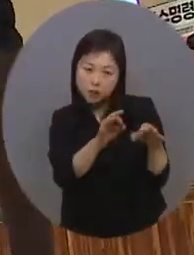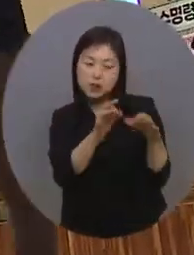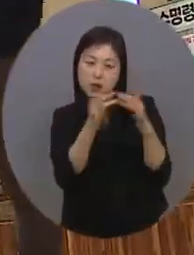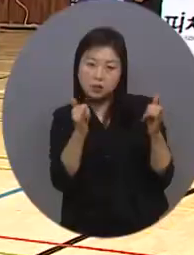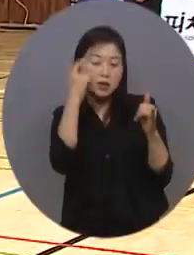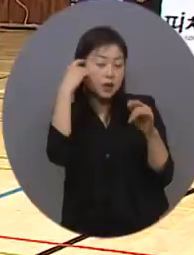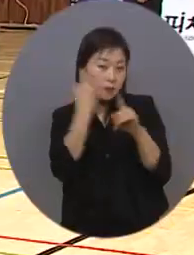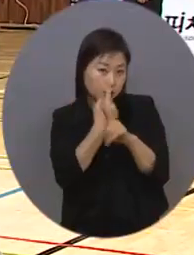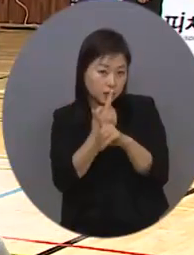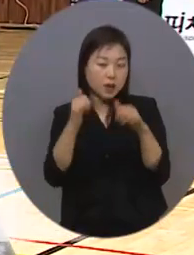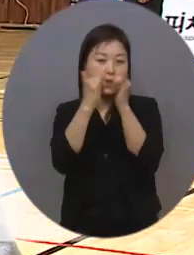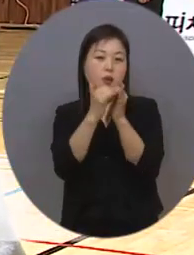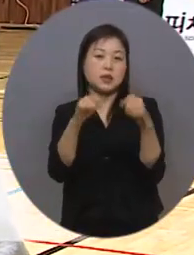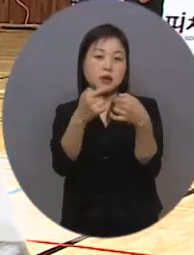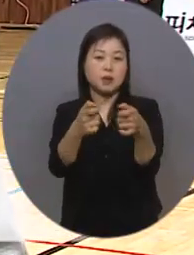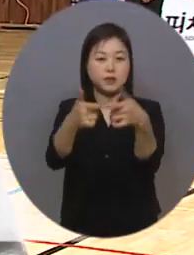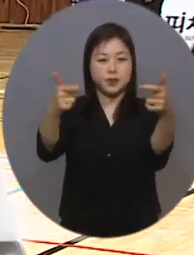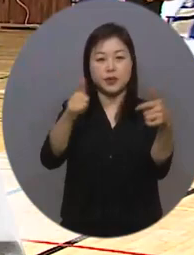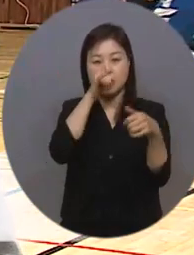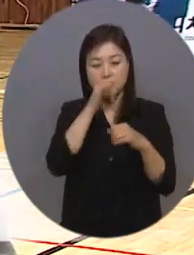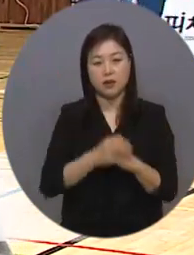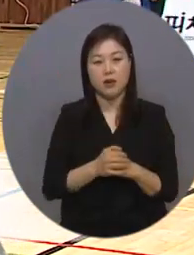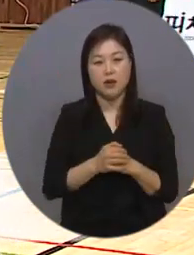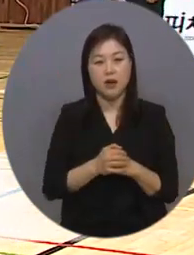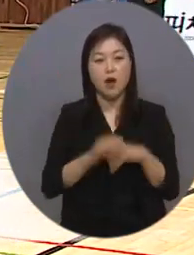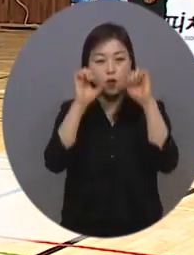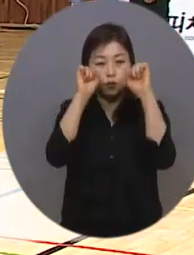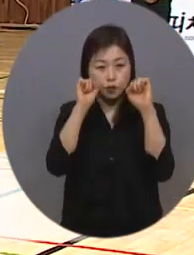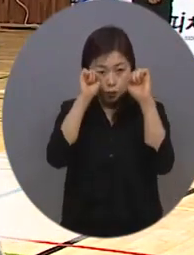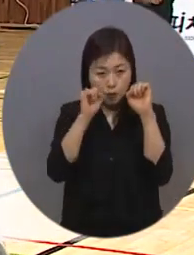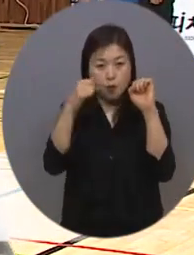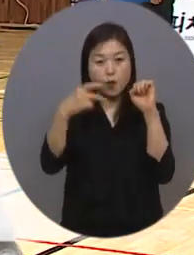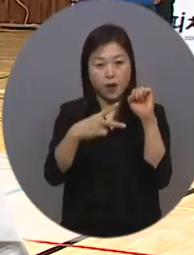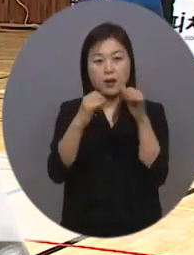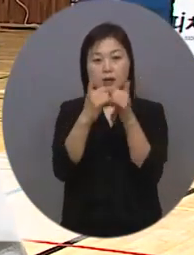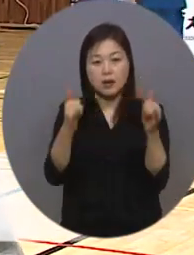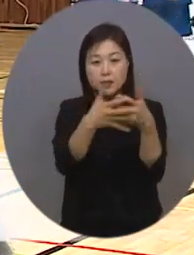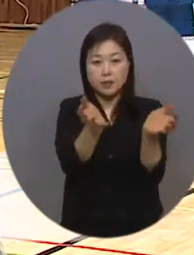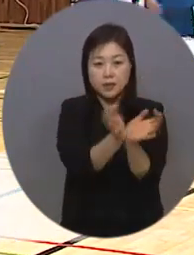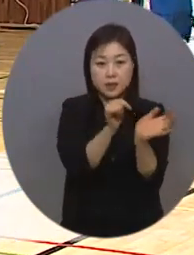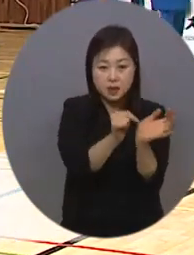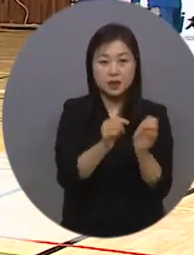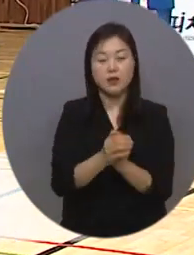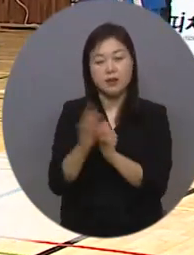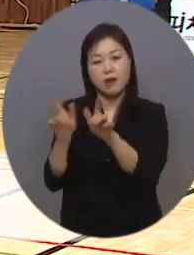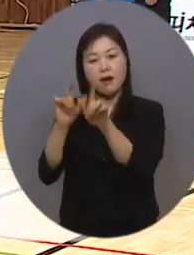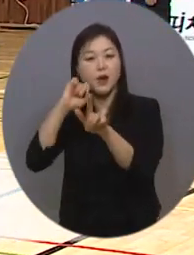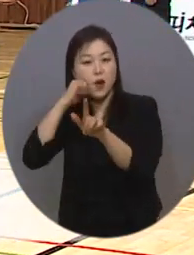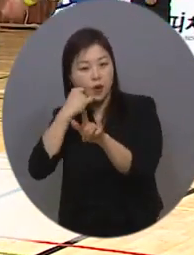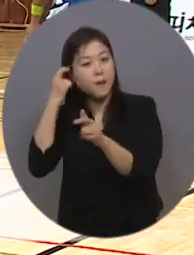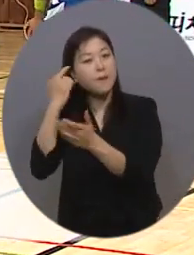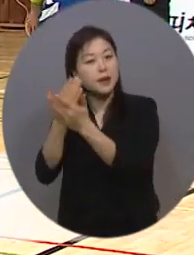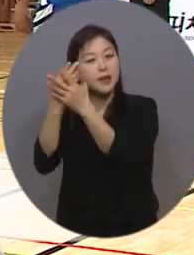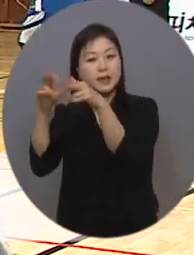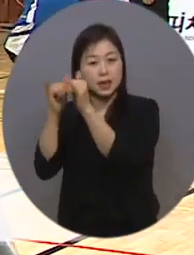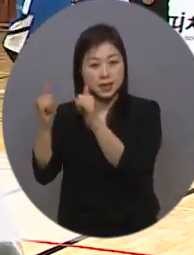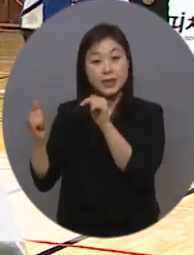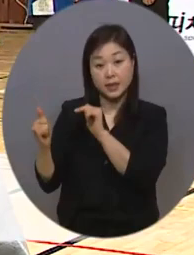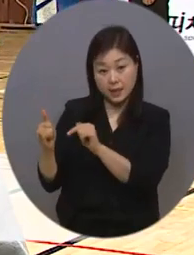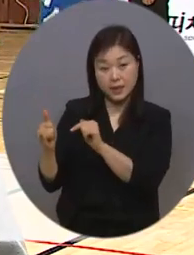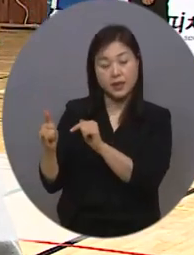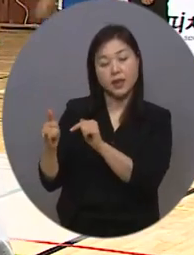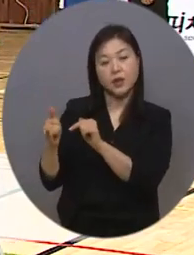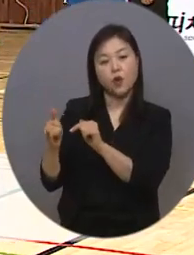있습니다. 스포츠하는 사람들 같은 경우에는 그 취약계층 발달장애인들 있잖아요. 좀 그리고 운동에 이제